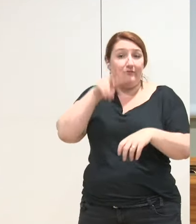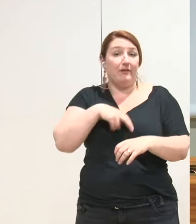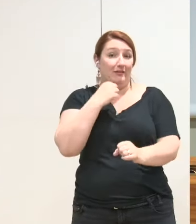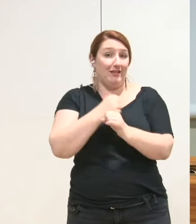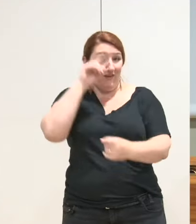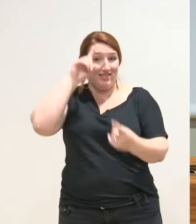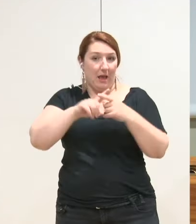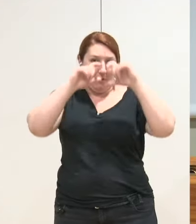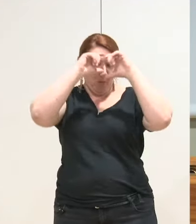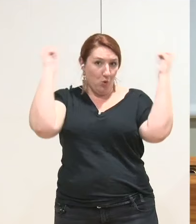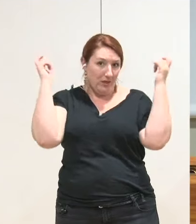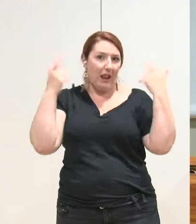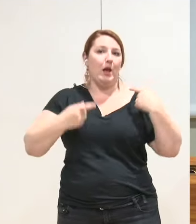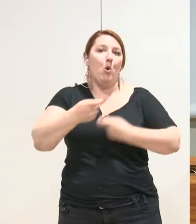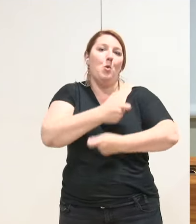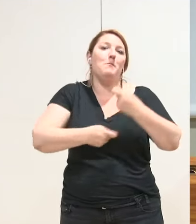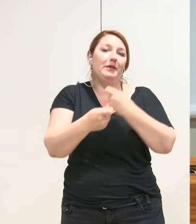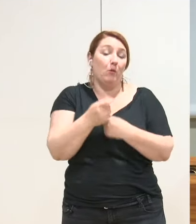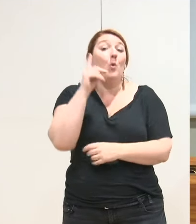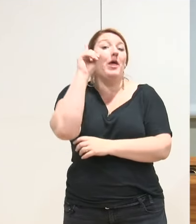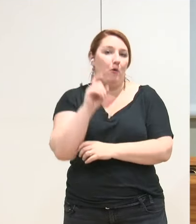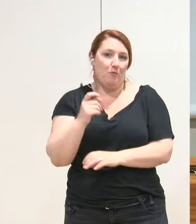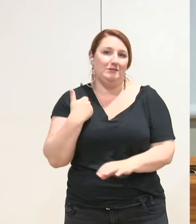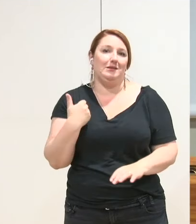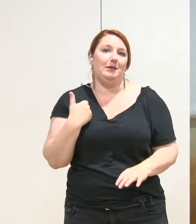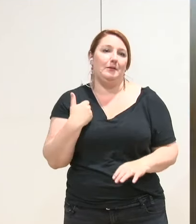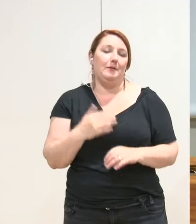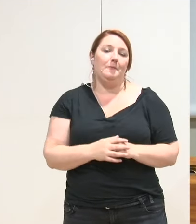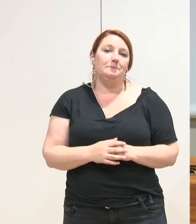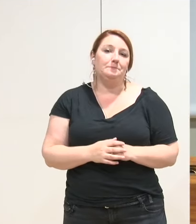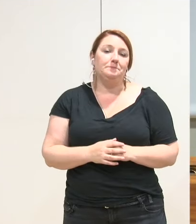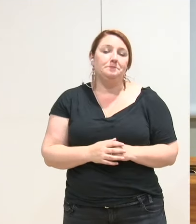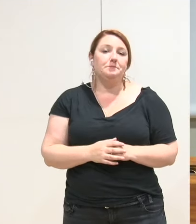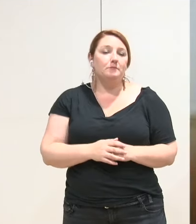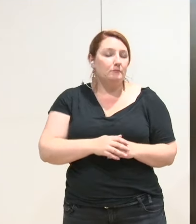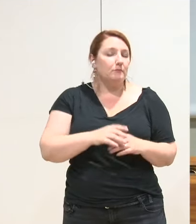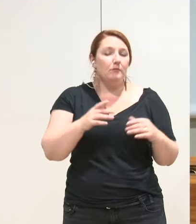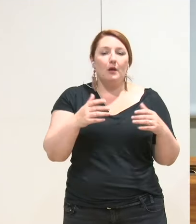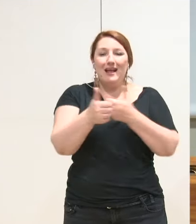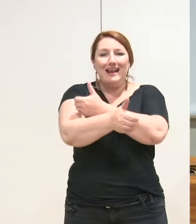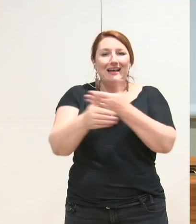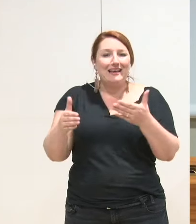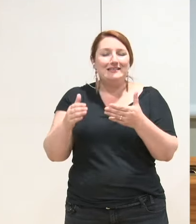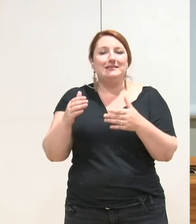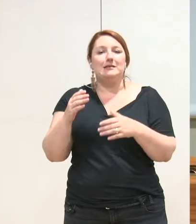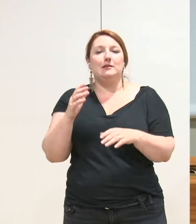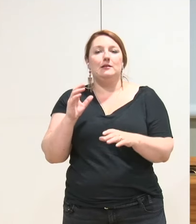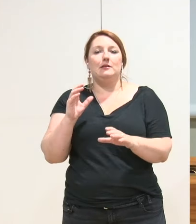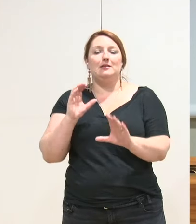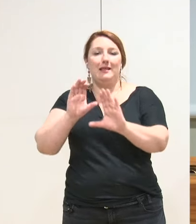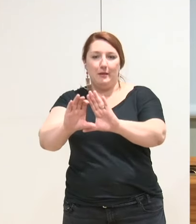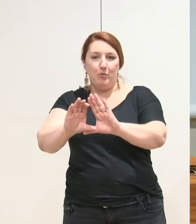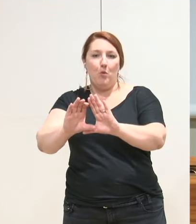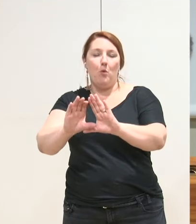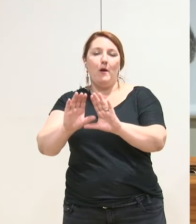été commencé également avec des des prise de contact avec la caise des Dépôts et Consignation et sa